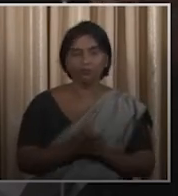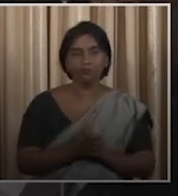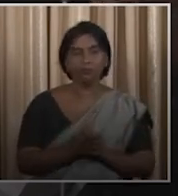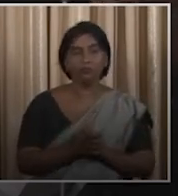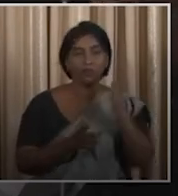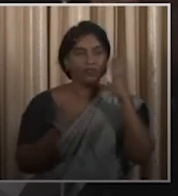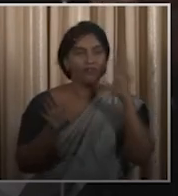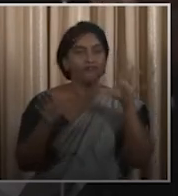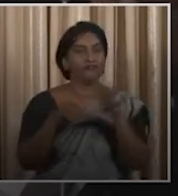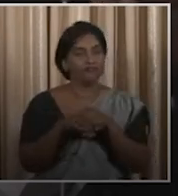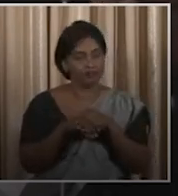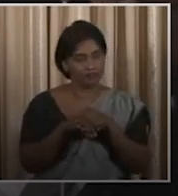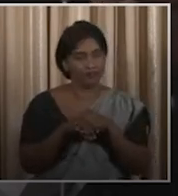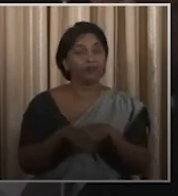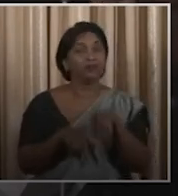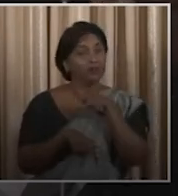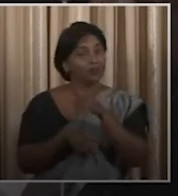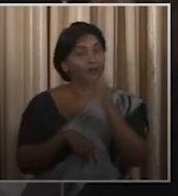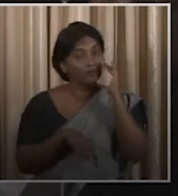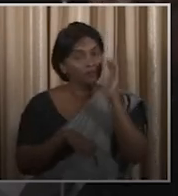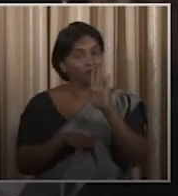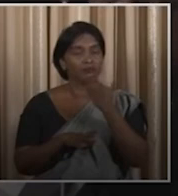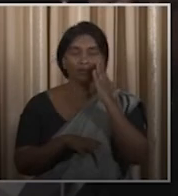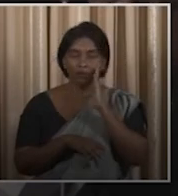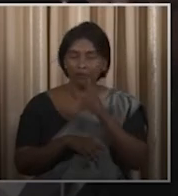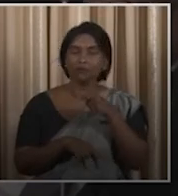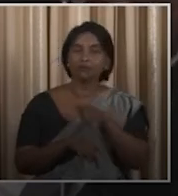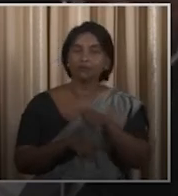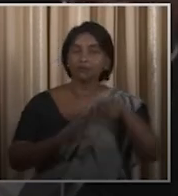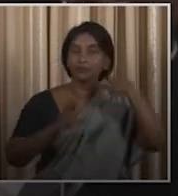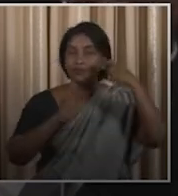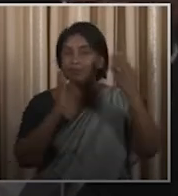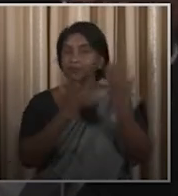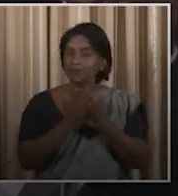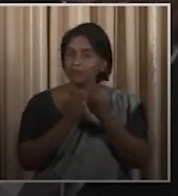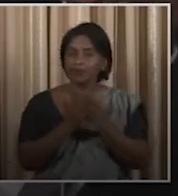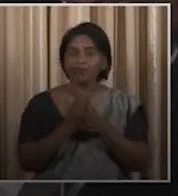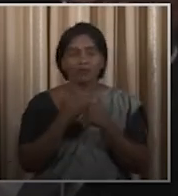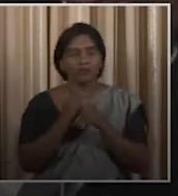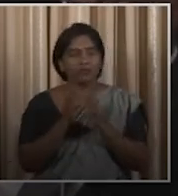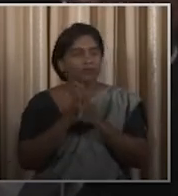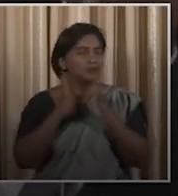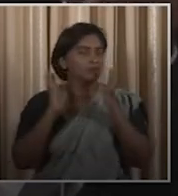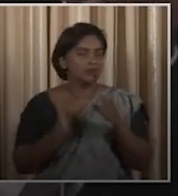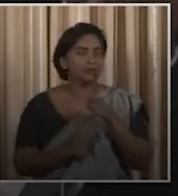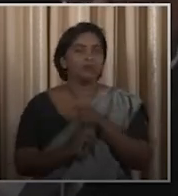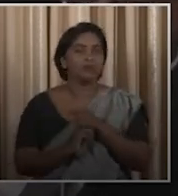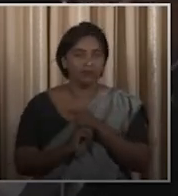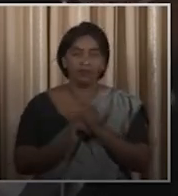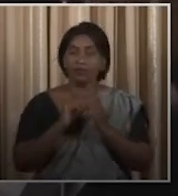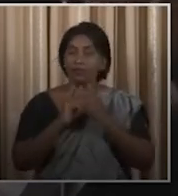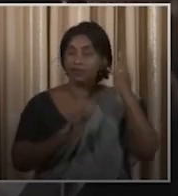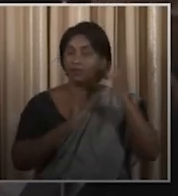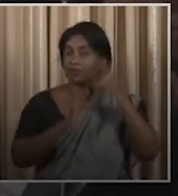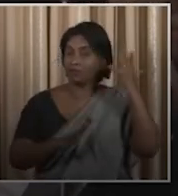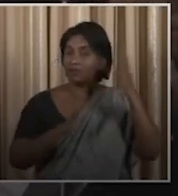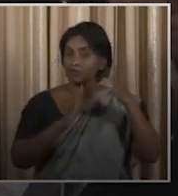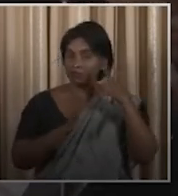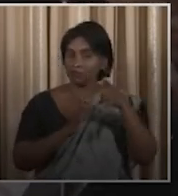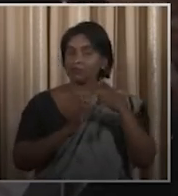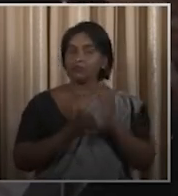අධ්‍යක්ෂකවරයාගේ බිරිඳ වගේම එතුමියත් ස්වාධීනව මෙවැනි නිර්මාණ රාශියකට ජාත්‍යන්තරව